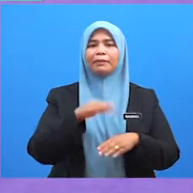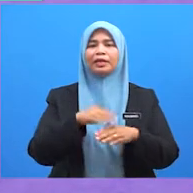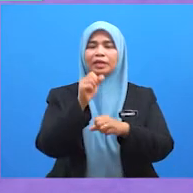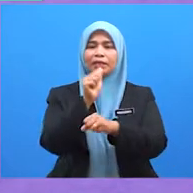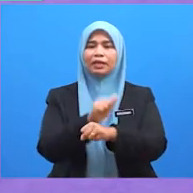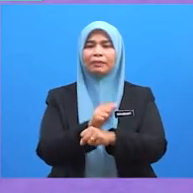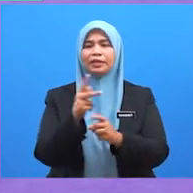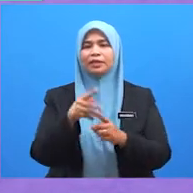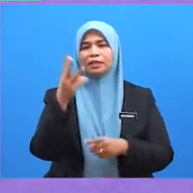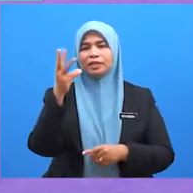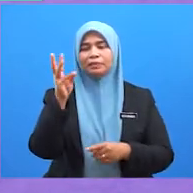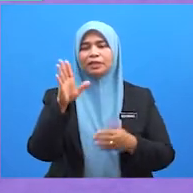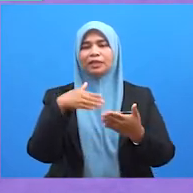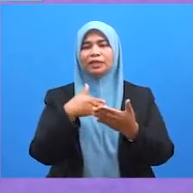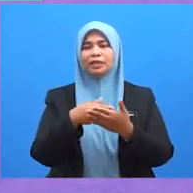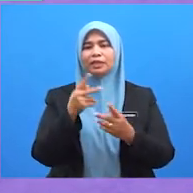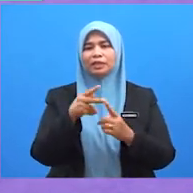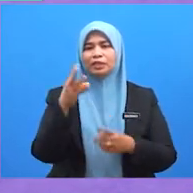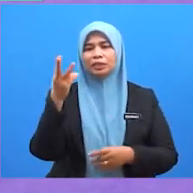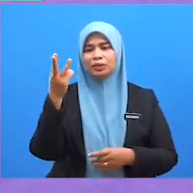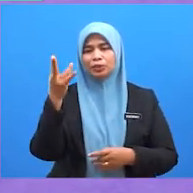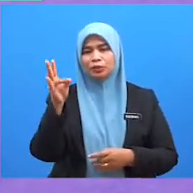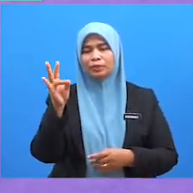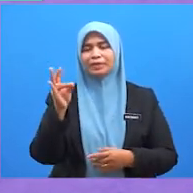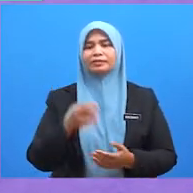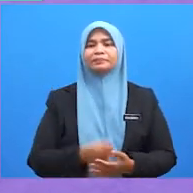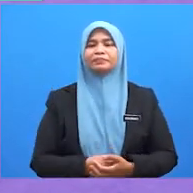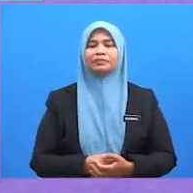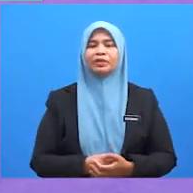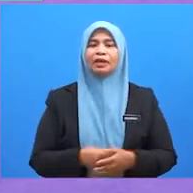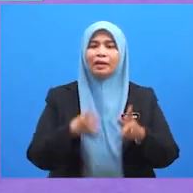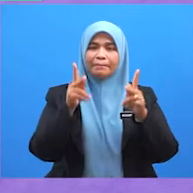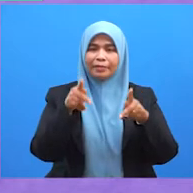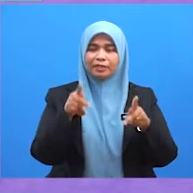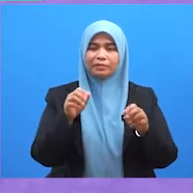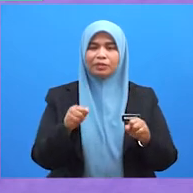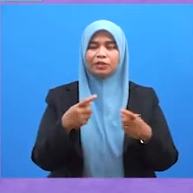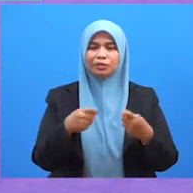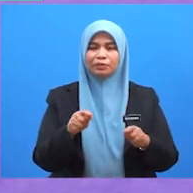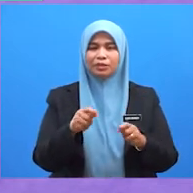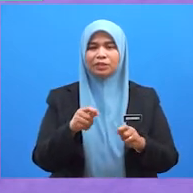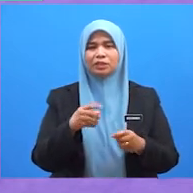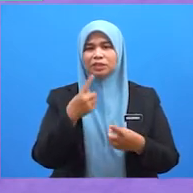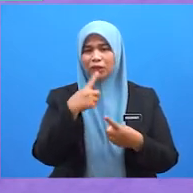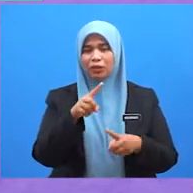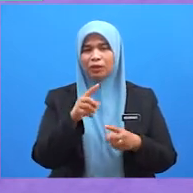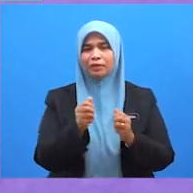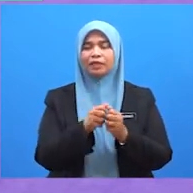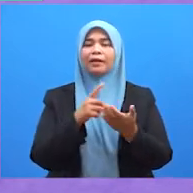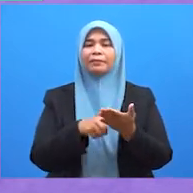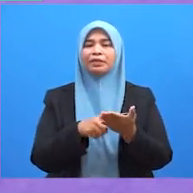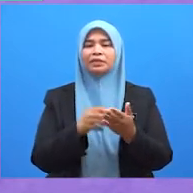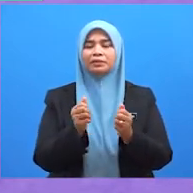ke-16 hingga ke-17 Masihi. Pelajar-pelajar boleh cuba menjawab dengan berbincang bersama guru